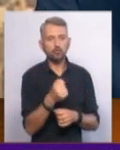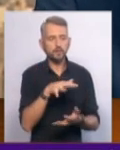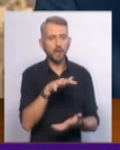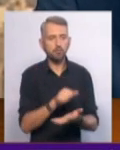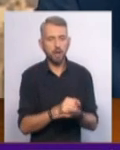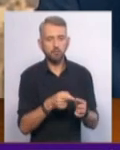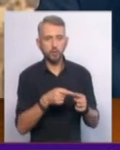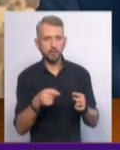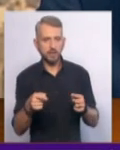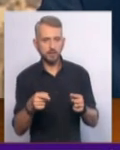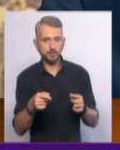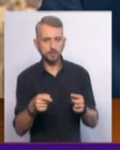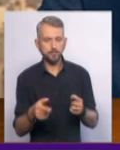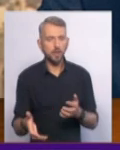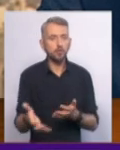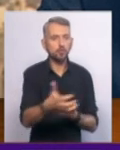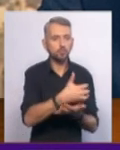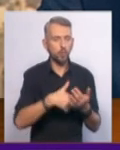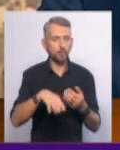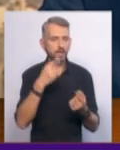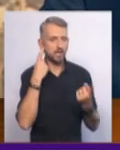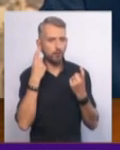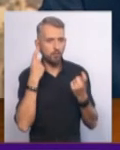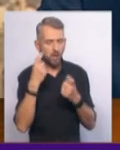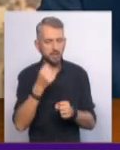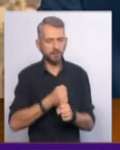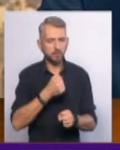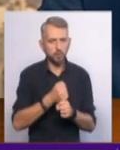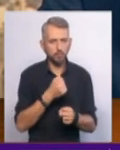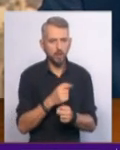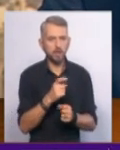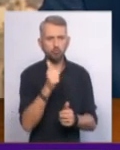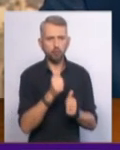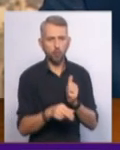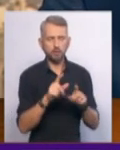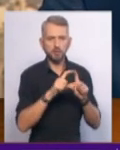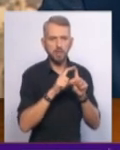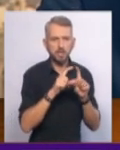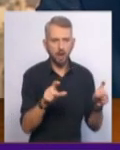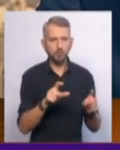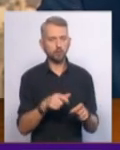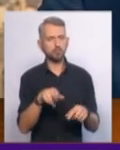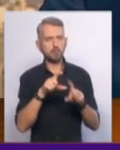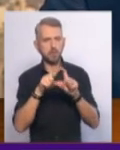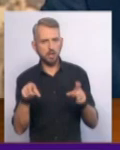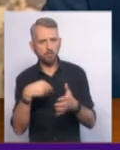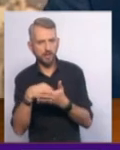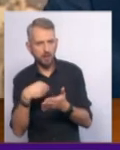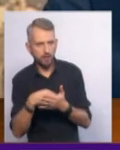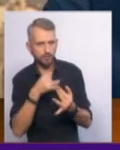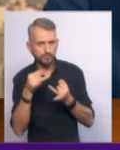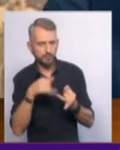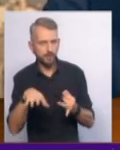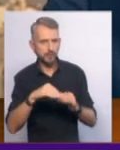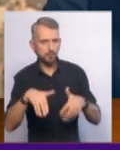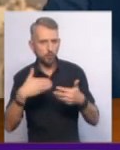процес взагалі збору всієї інформації, відпрацювання з кожним департаментом, з департаментом фінансів, всіх цих пропозицій. У